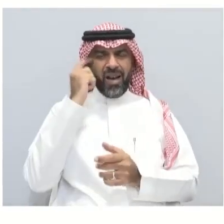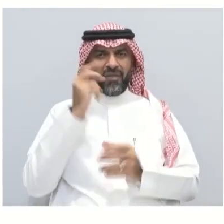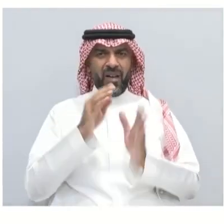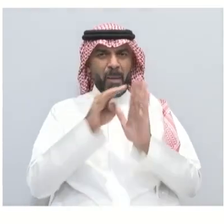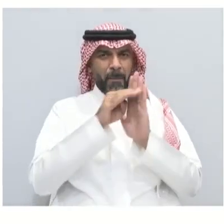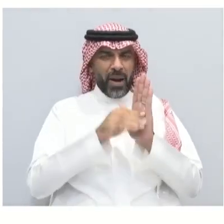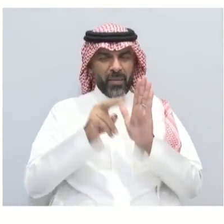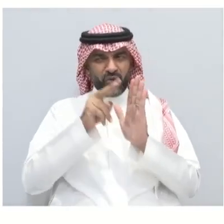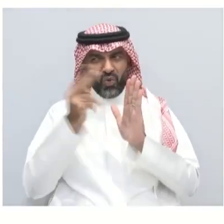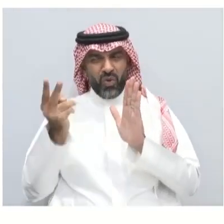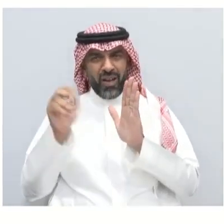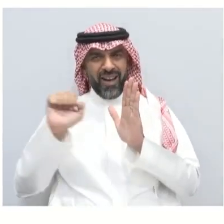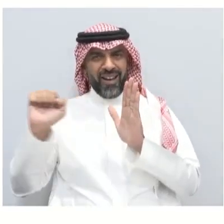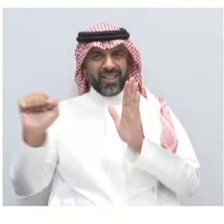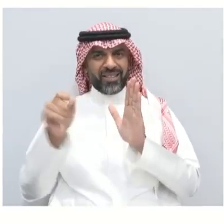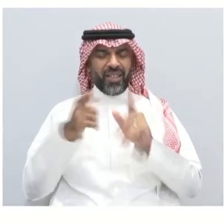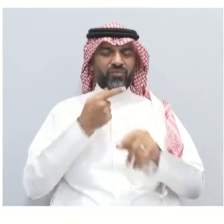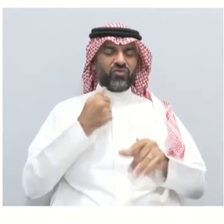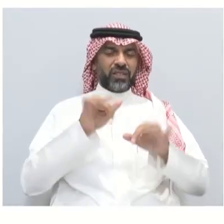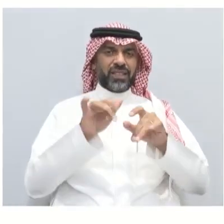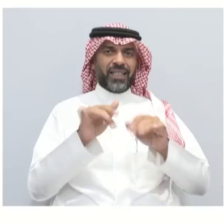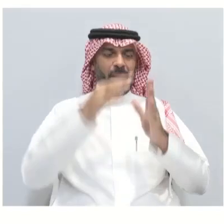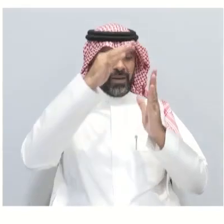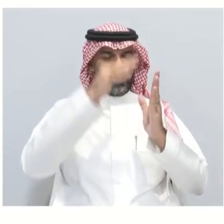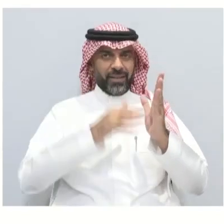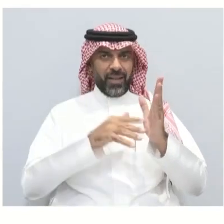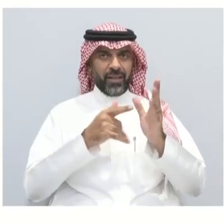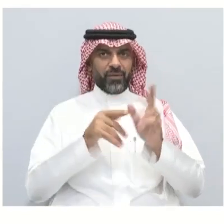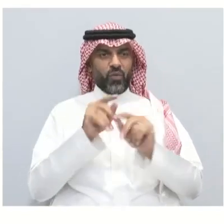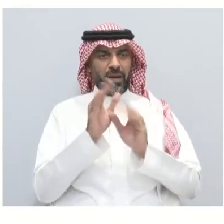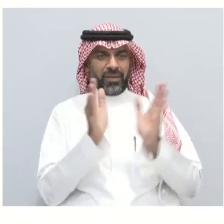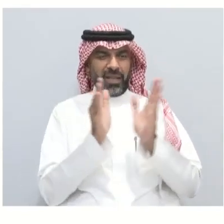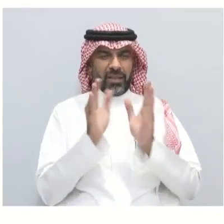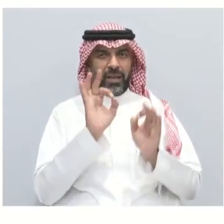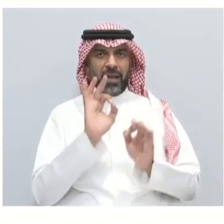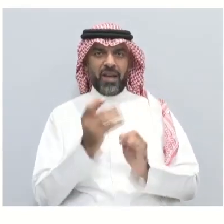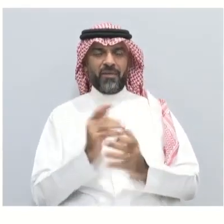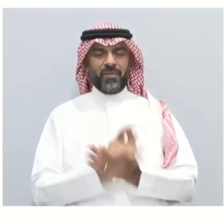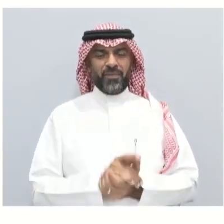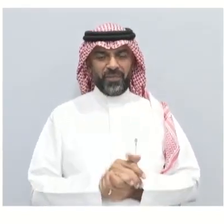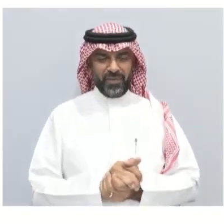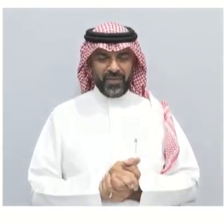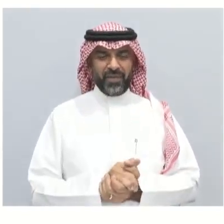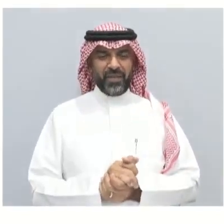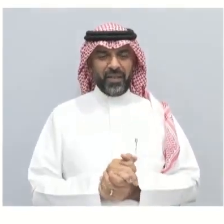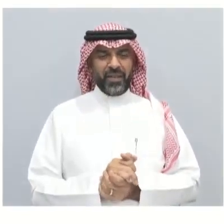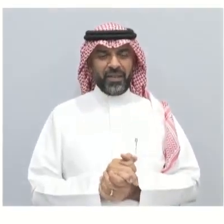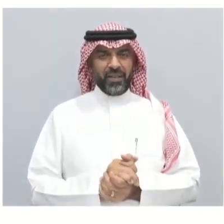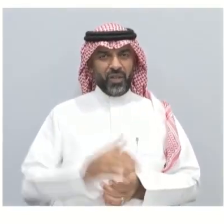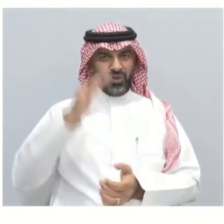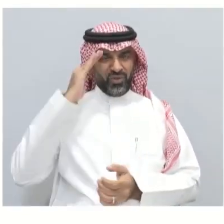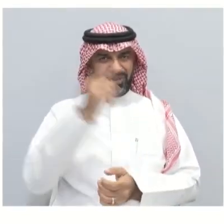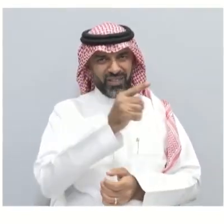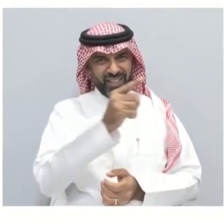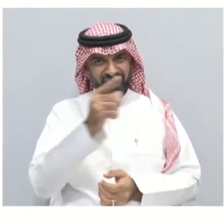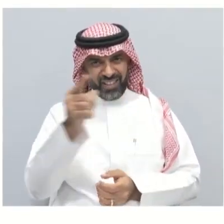اخرى تمنح لنا القدره على كتابه النصوص ومعالجتها وتنسيقها باستخدام تلك البرامج اشكر